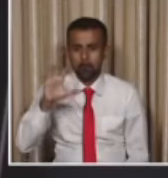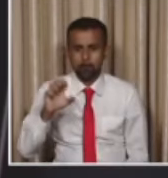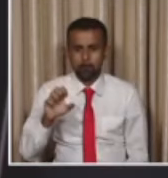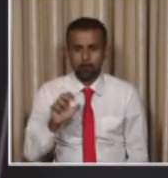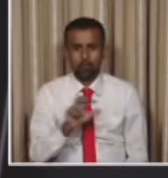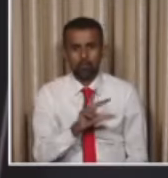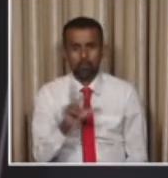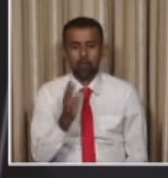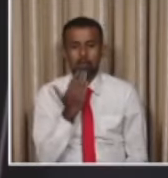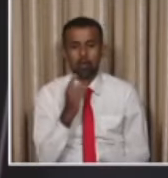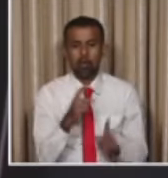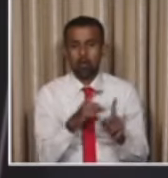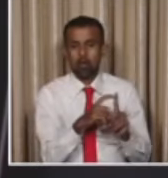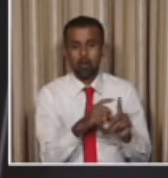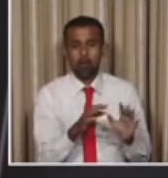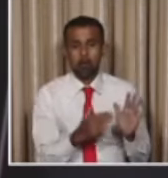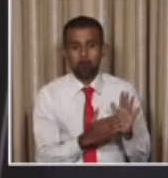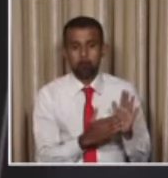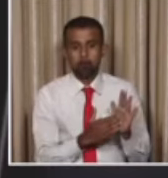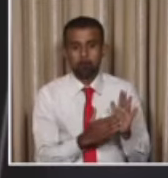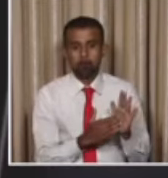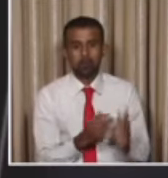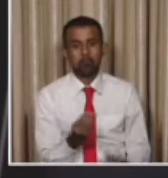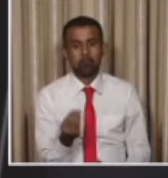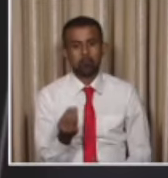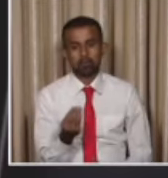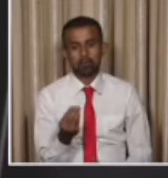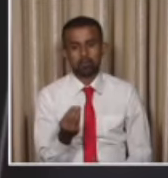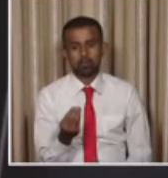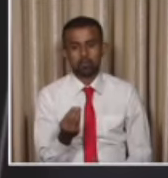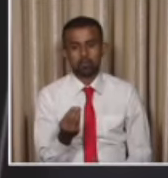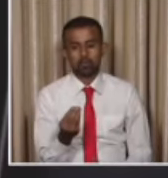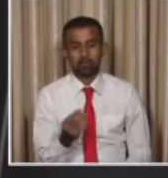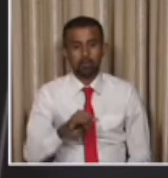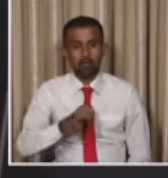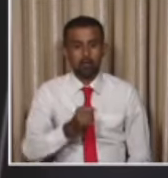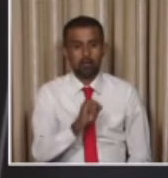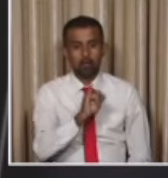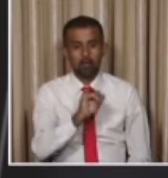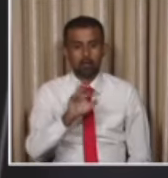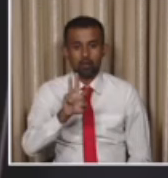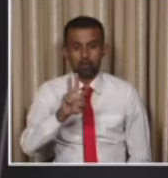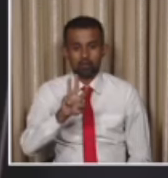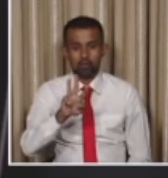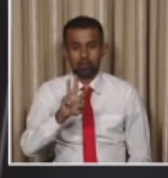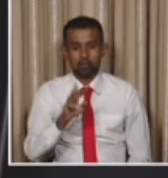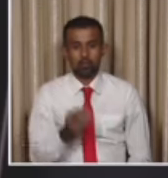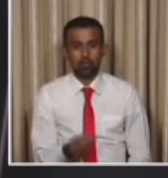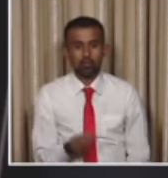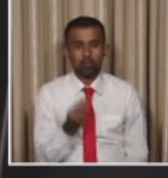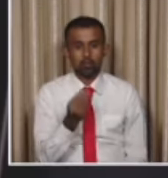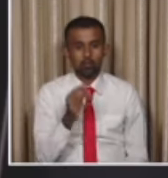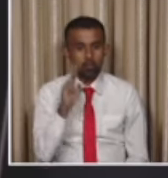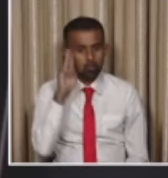5018ක් ඇමරිකානු ඩොලර් මිලියන හිඟයි. ඒකෙන් 663ක් දෙන්න පොරොන්දු